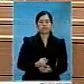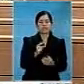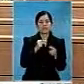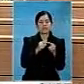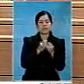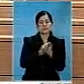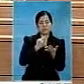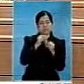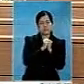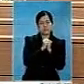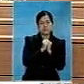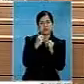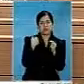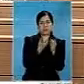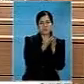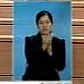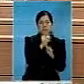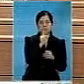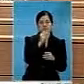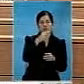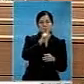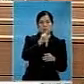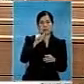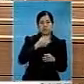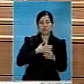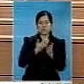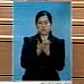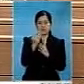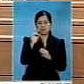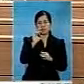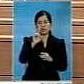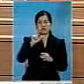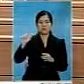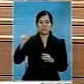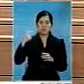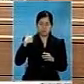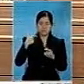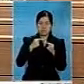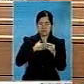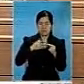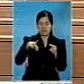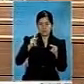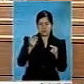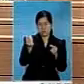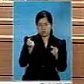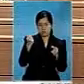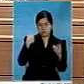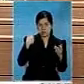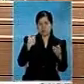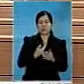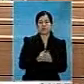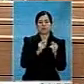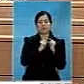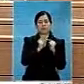หมื่นล้านขณะที่เราซื้อเขาระดับร้อยล้านฉะนั้นมันเป็นผลดีกับเราก็ไปเจรจากันที่เมื